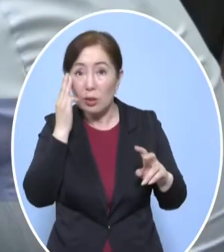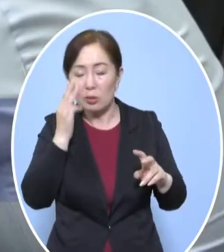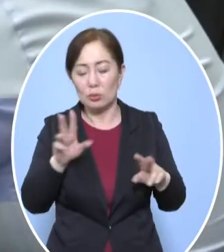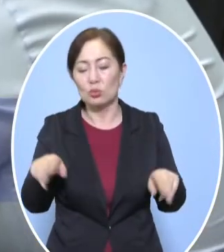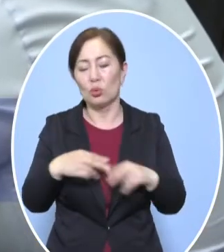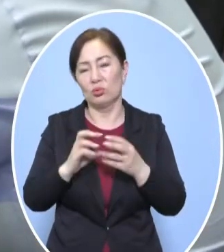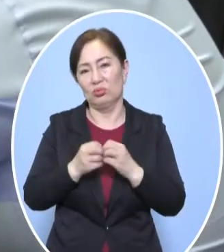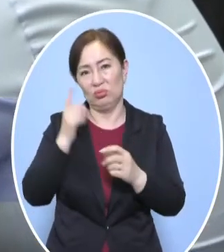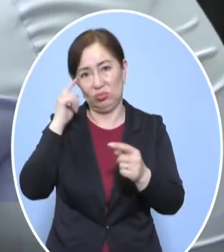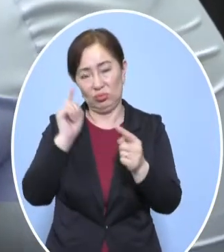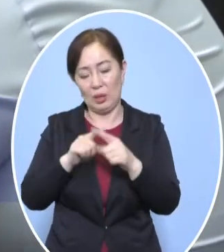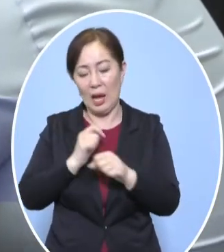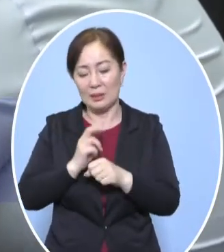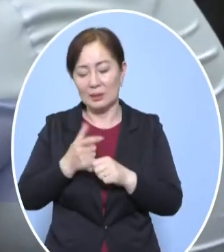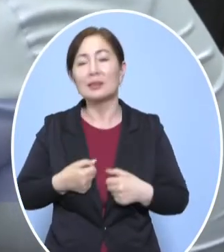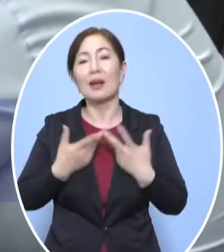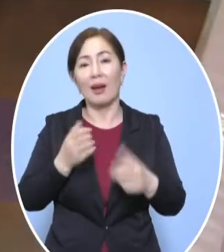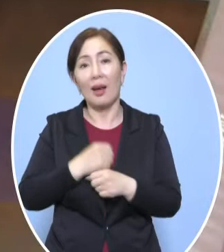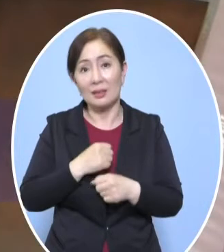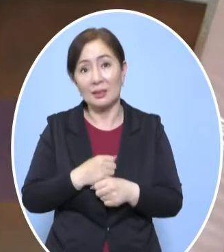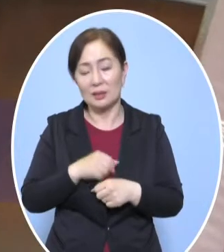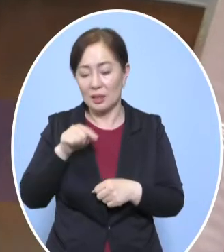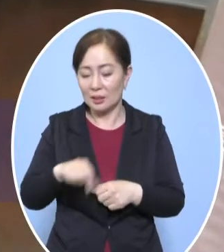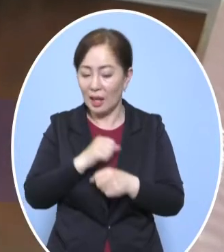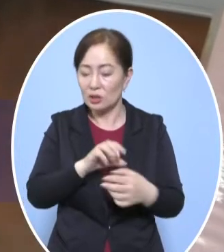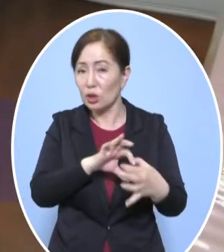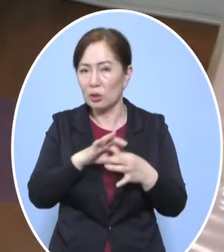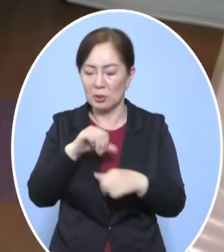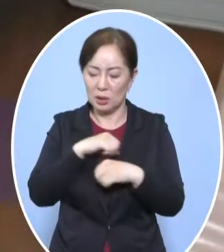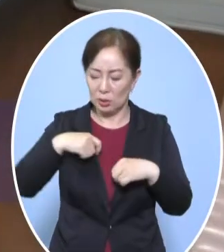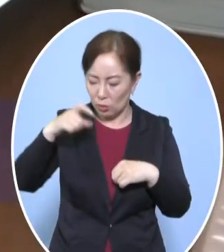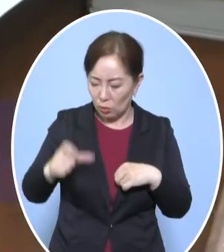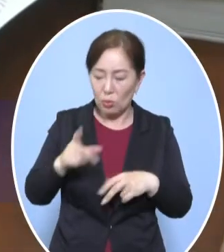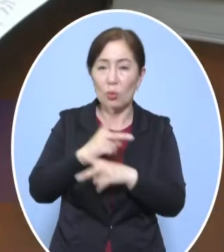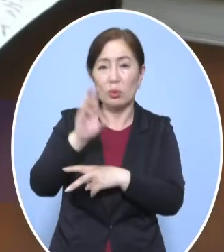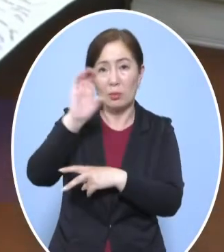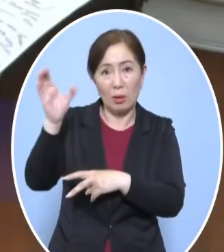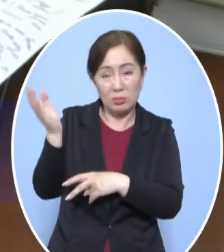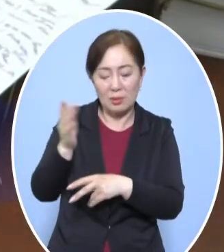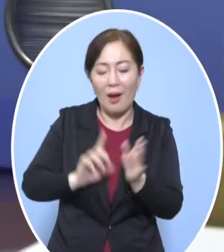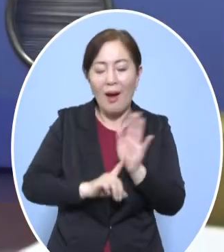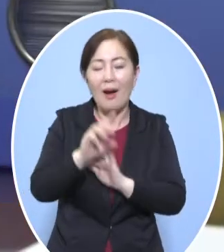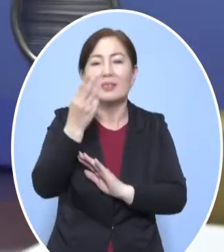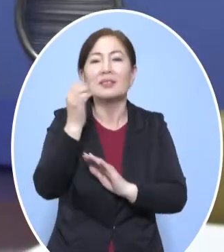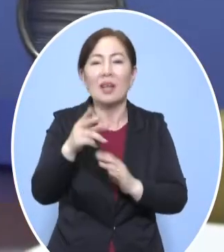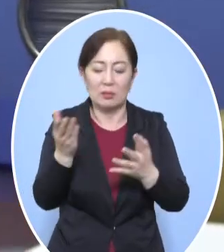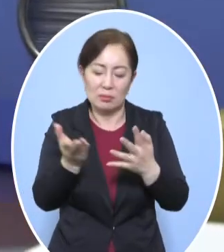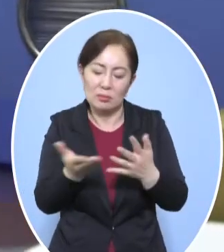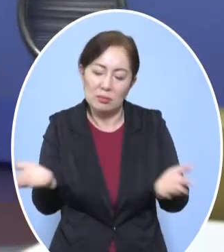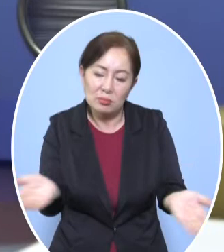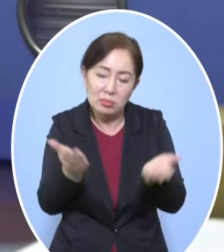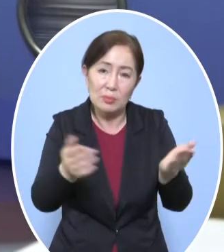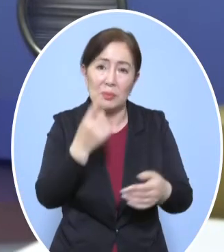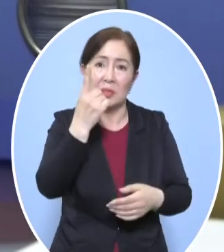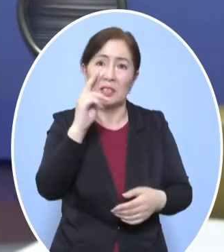тодорхойлох, дүн шинжилгээ хийх зорилгоор ажлын эсэх гарын ажиллаж байна. Энэ ажлын хүрээнд иргэн хуулийн этгээдэд анхан шатны үйлчлэгээ хүргэдэг